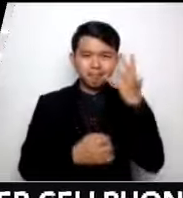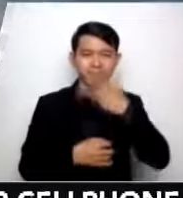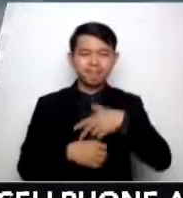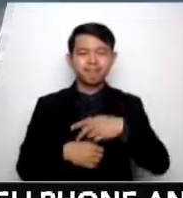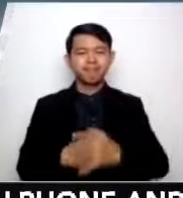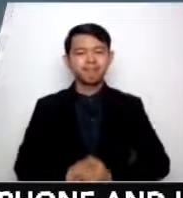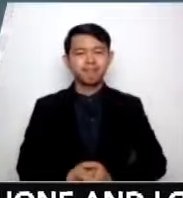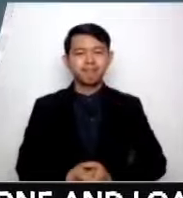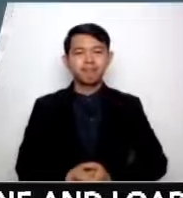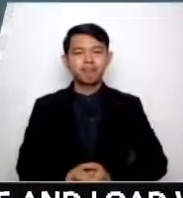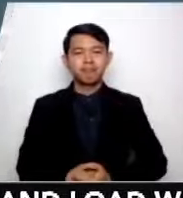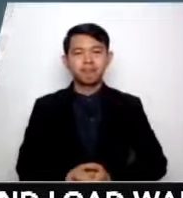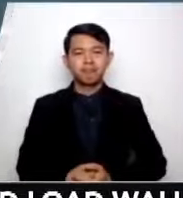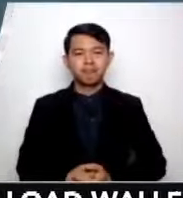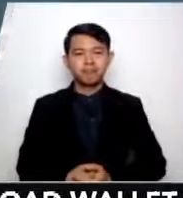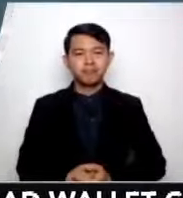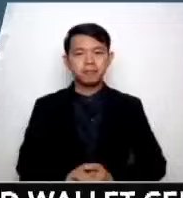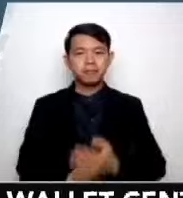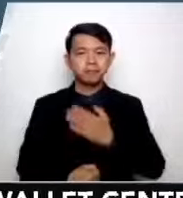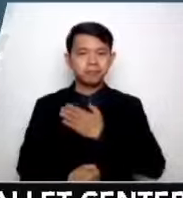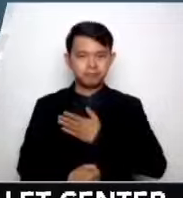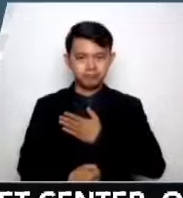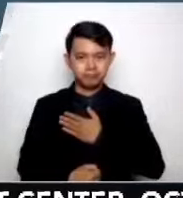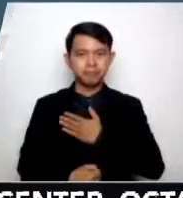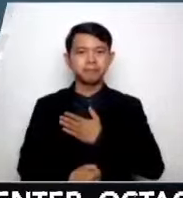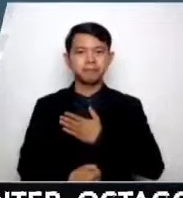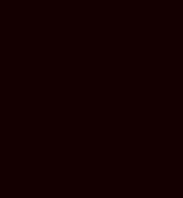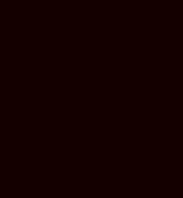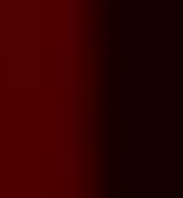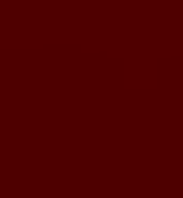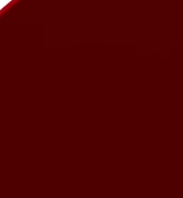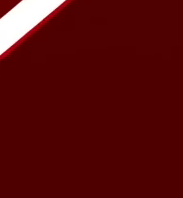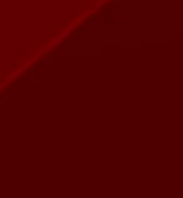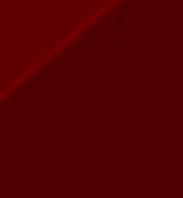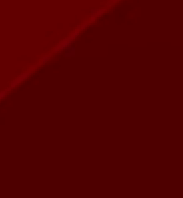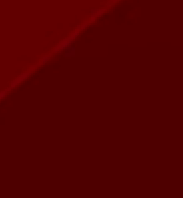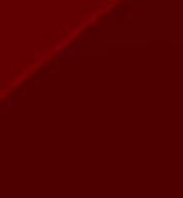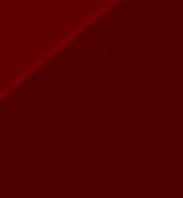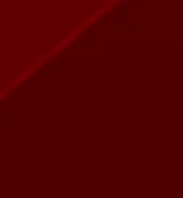Ian Cruz nagbabalita para sa GMA Integrated News.